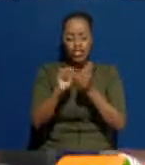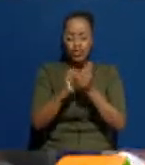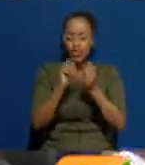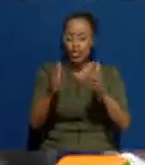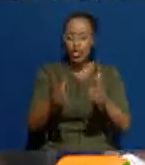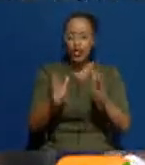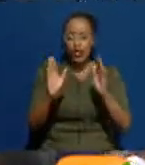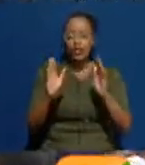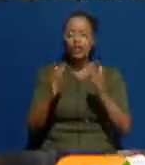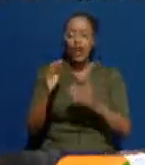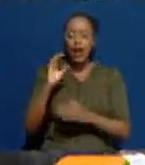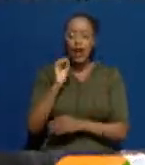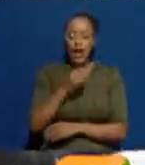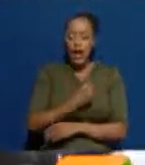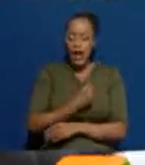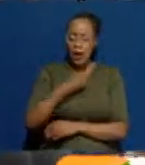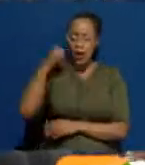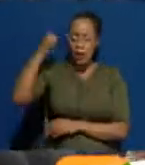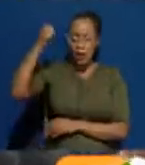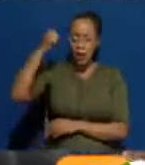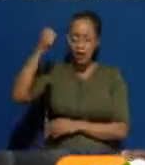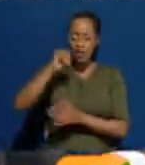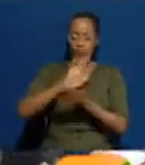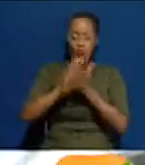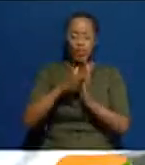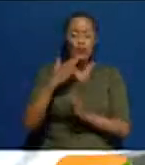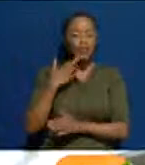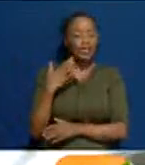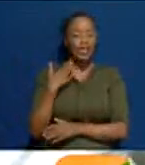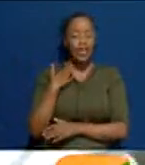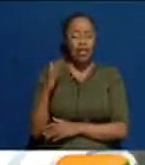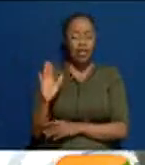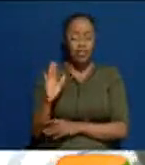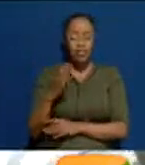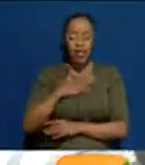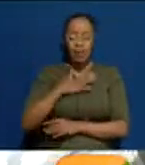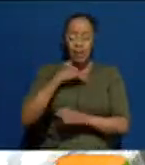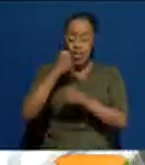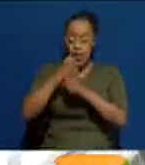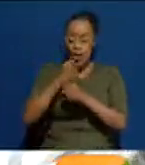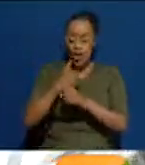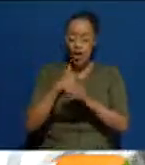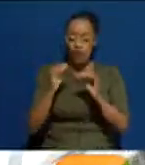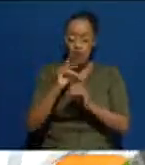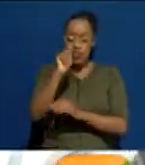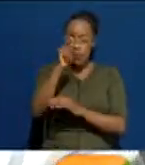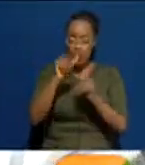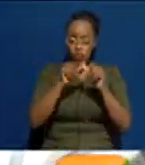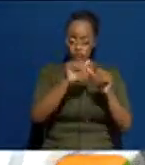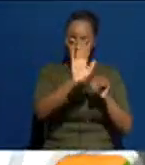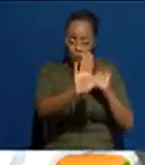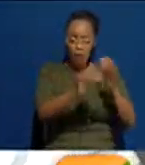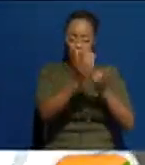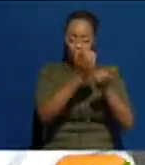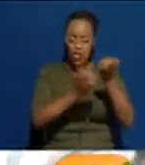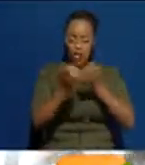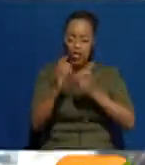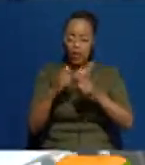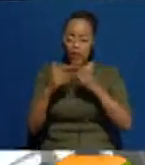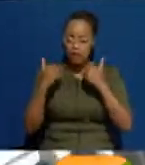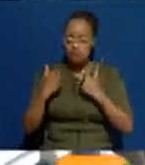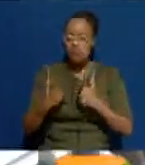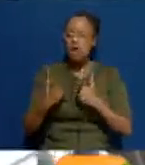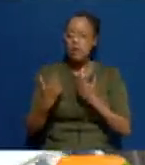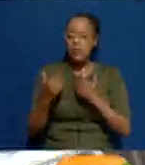barabara, itakuwa ni siasa bila chuki. Sasa mimi sina kazi ingine, rais aendelee na mambo ya uchumi, na